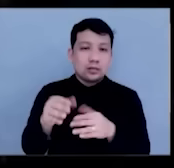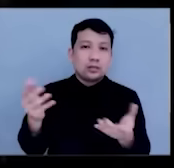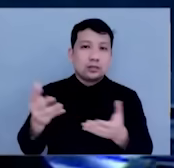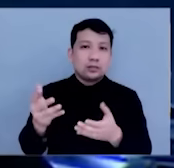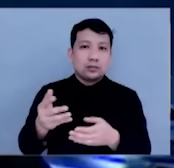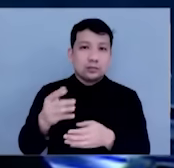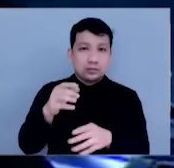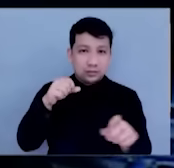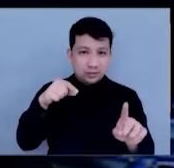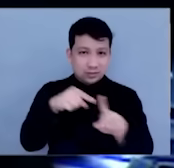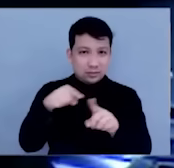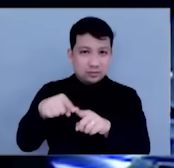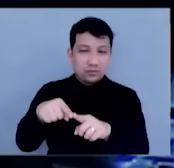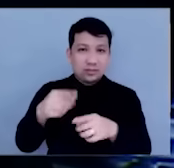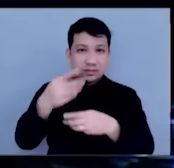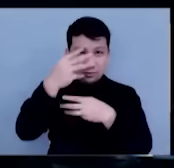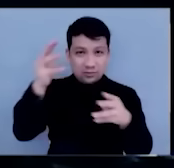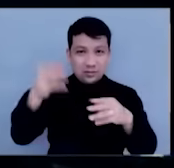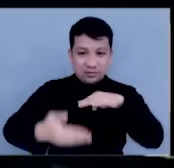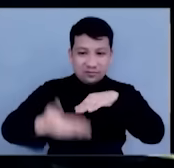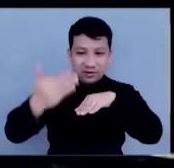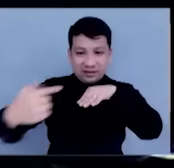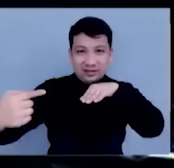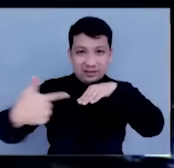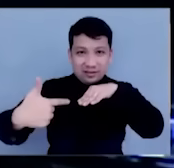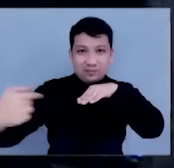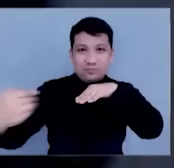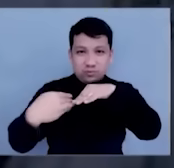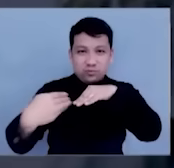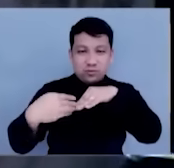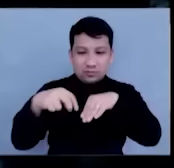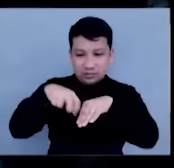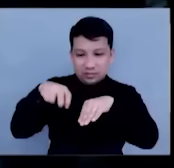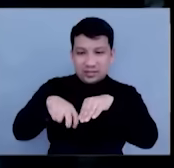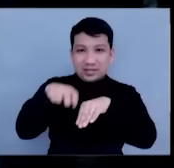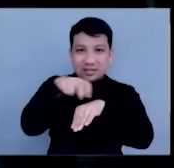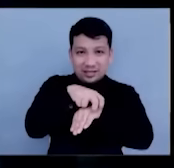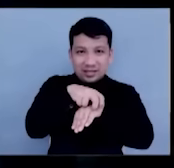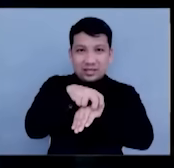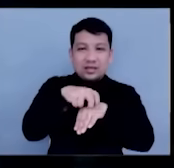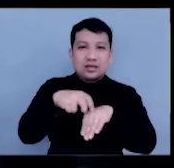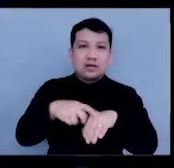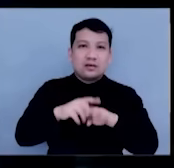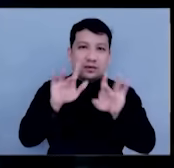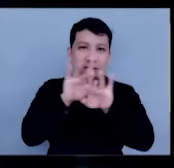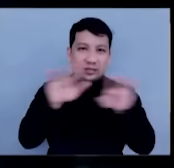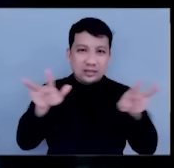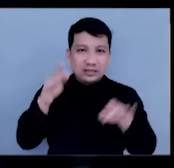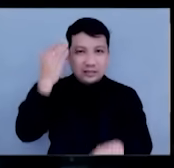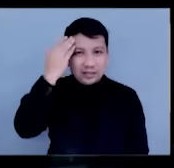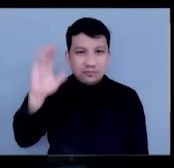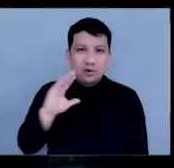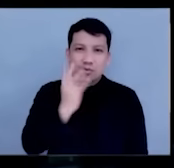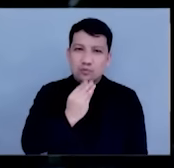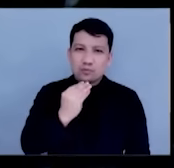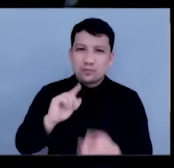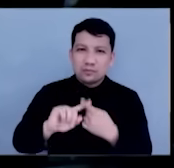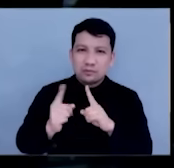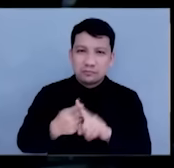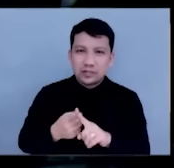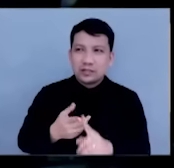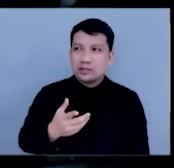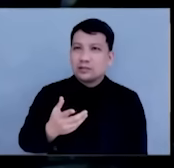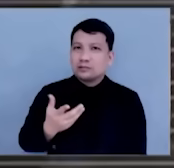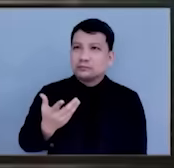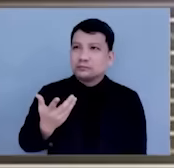SUV sa unang bahagi ng sasakyan kung saan nakaupo si Capistrano. Pero blanco ang pamilya at mga kaibigan ni Capistrano sa